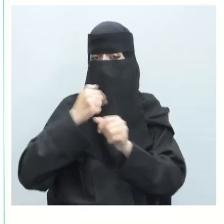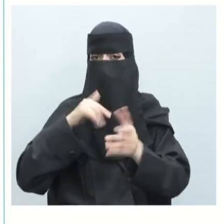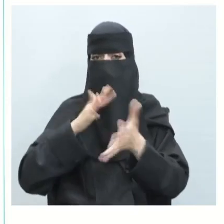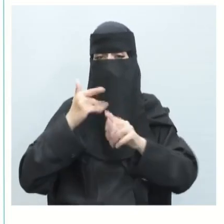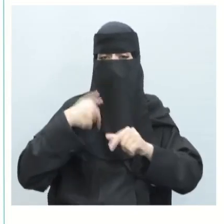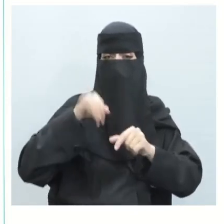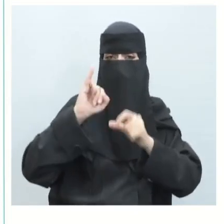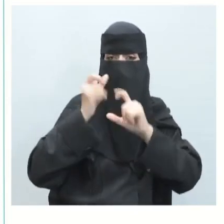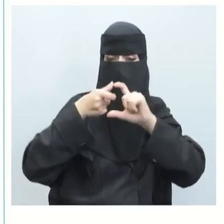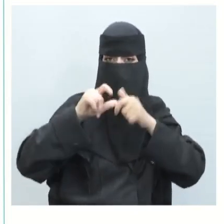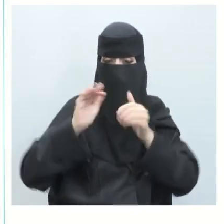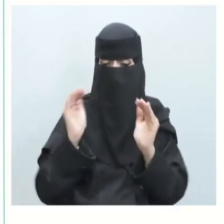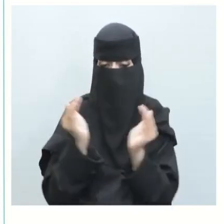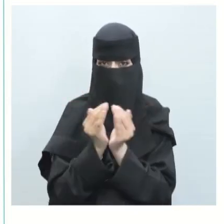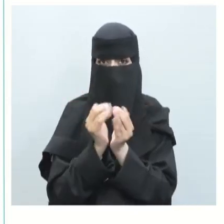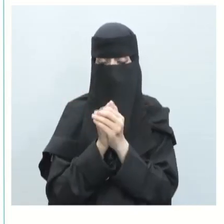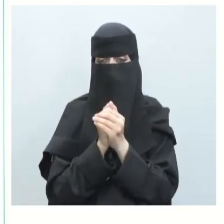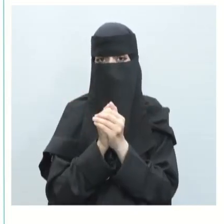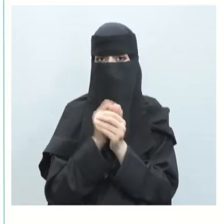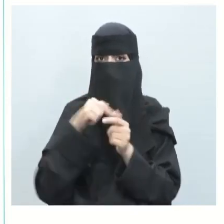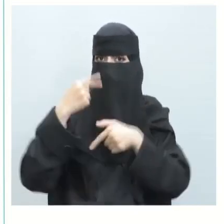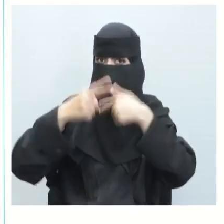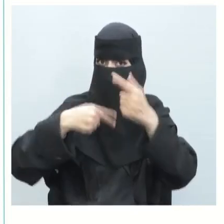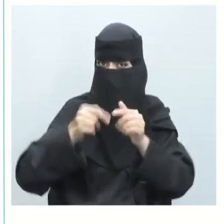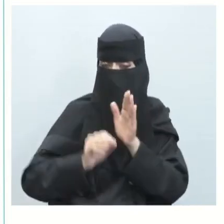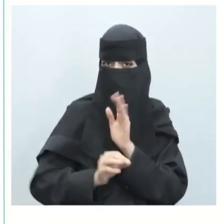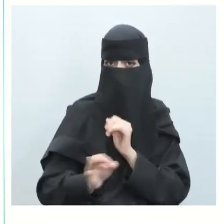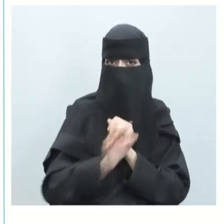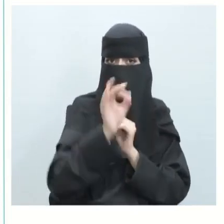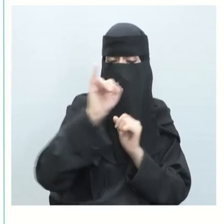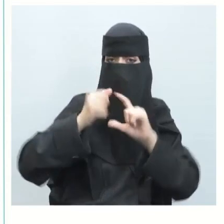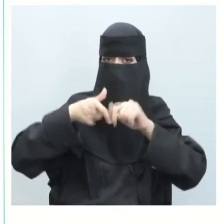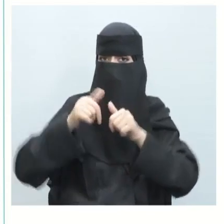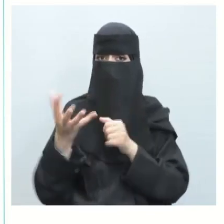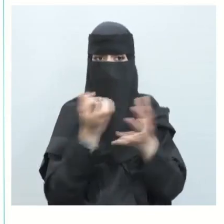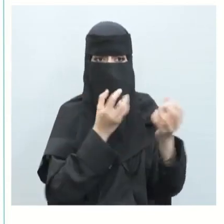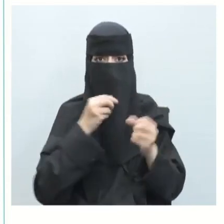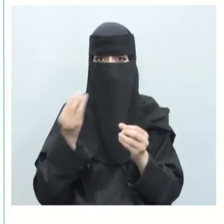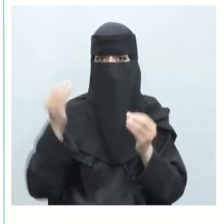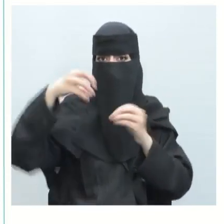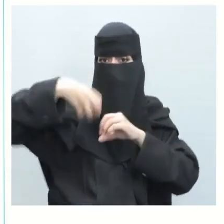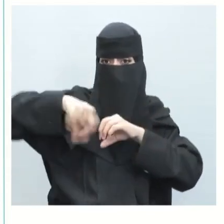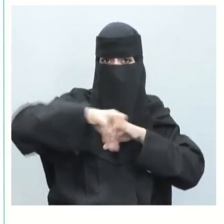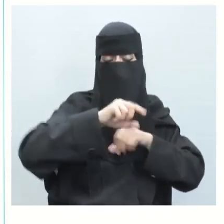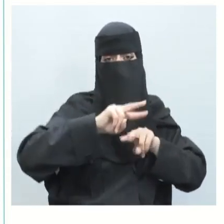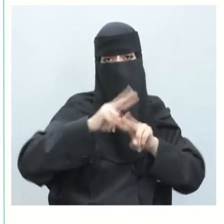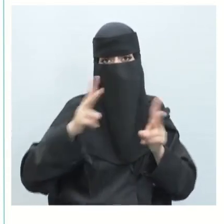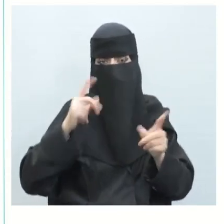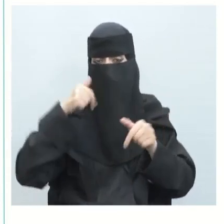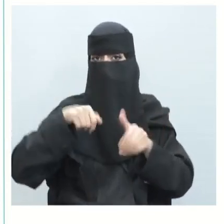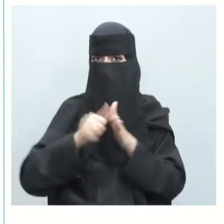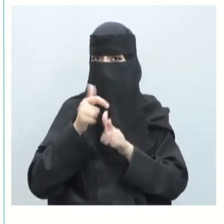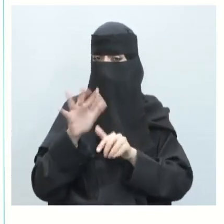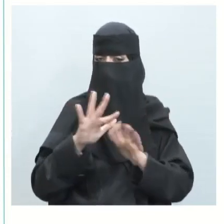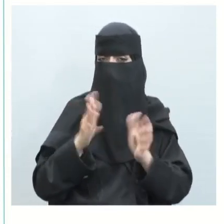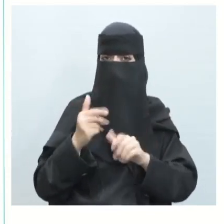كانت المنظمه صغيره ذكر كل ما نمت المنظمه ازداد احتياجها الى اقسام مختلفه جديده او قد